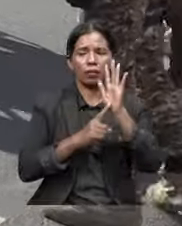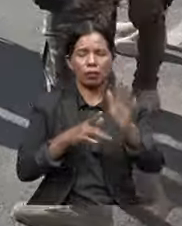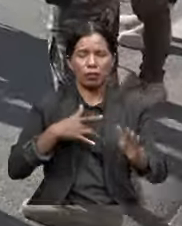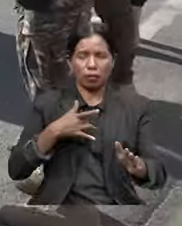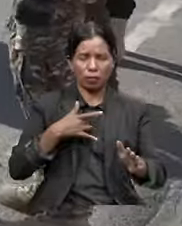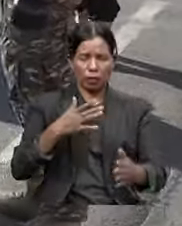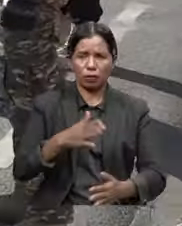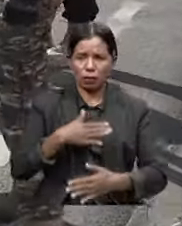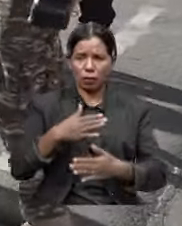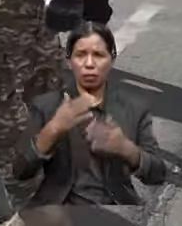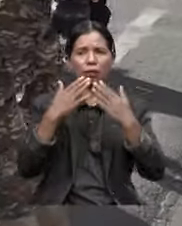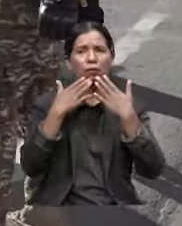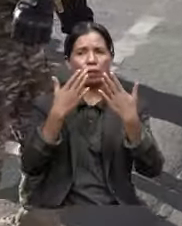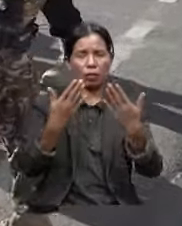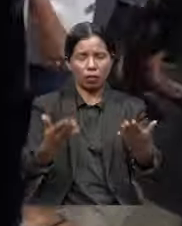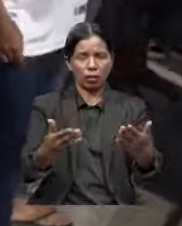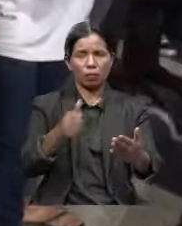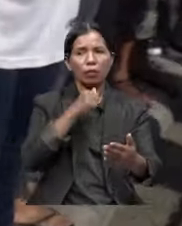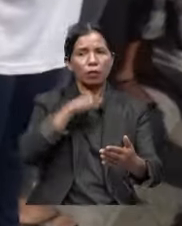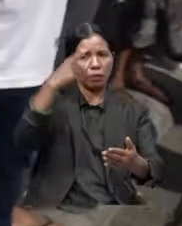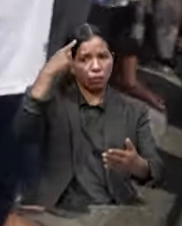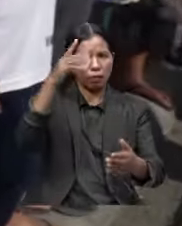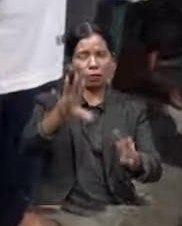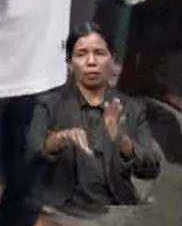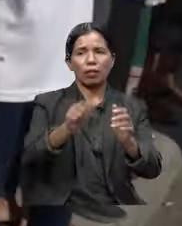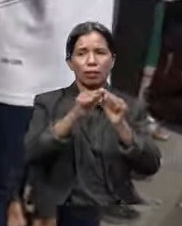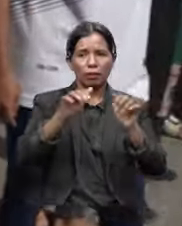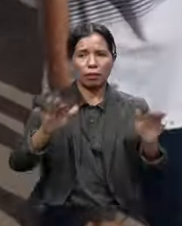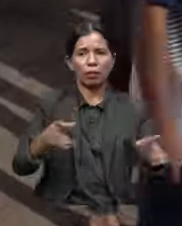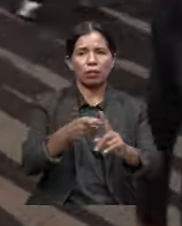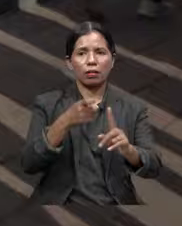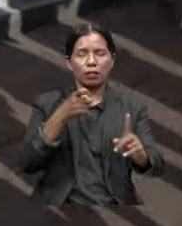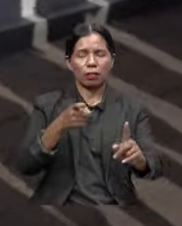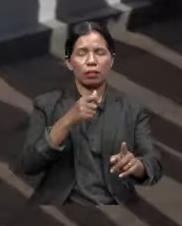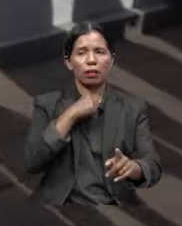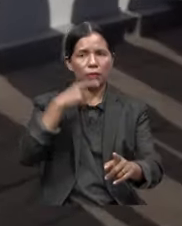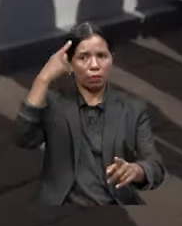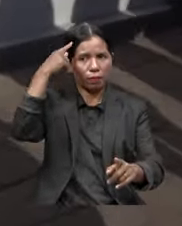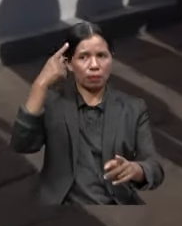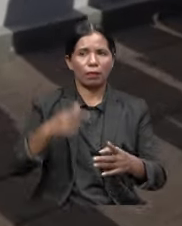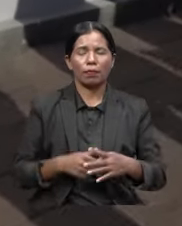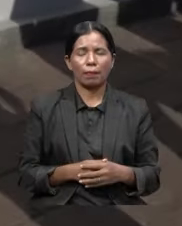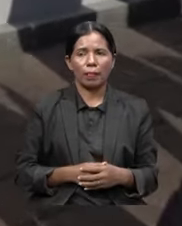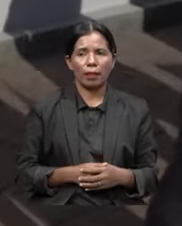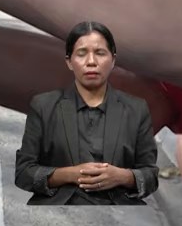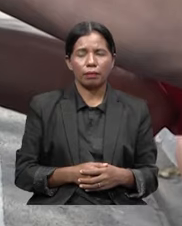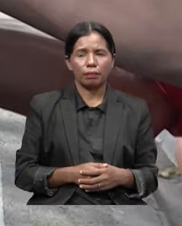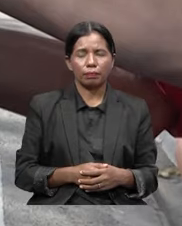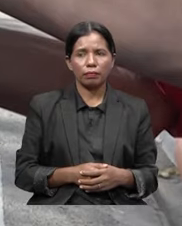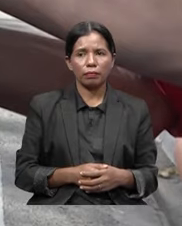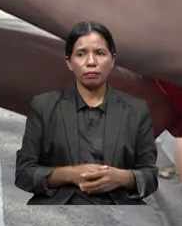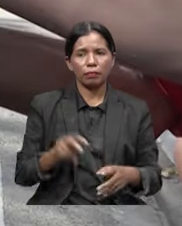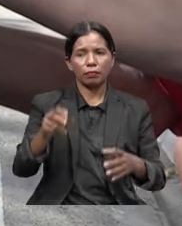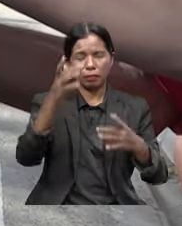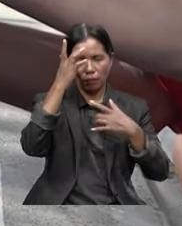resentimento solo no agradece ba Santo Padre tama belhetan bensão diretamente usi sua santidade. Ya moras ni durante